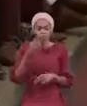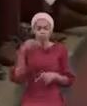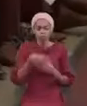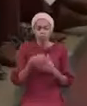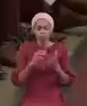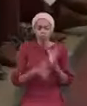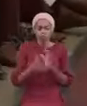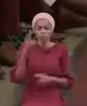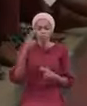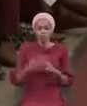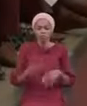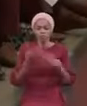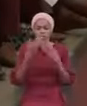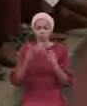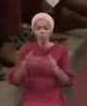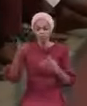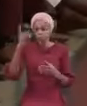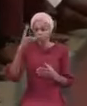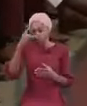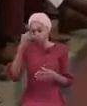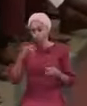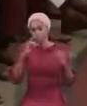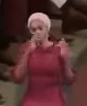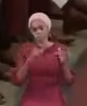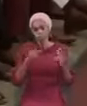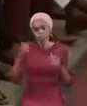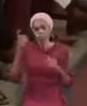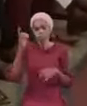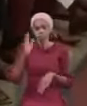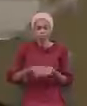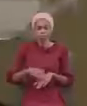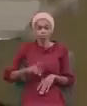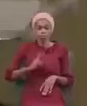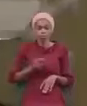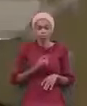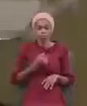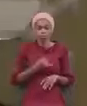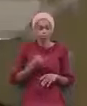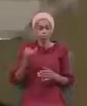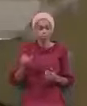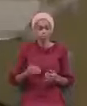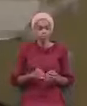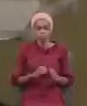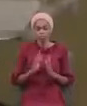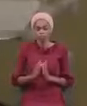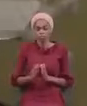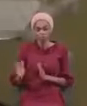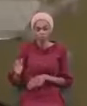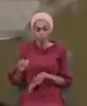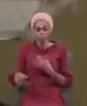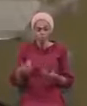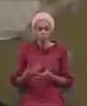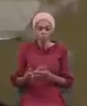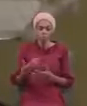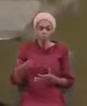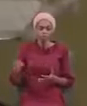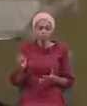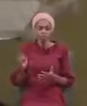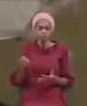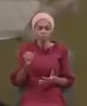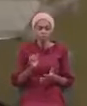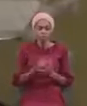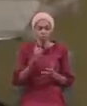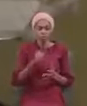à vous soutenir au nom de Jésus levez vous pour la miséricorde et afin que vous demeurez